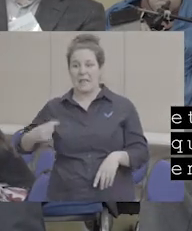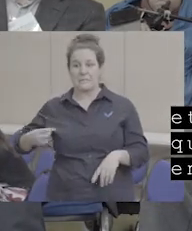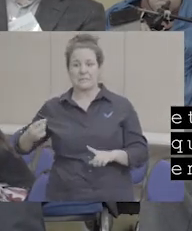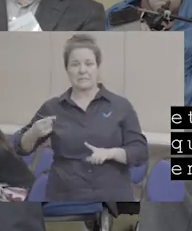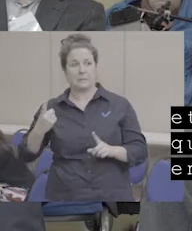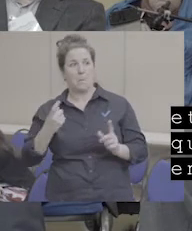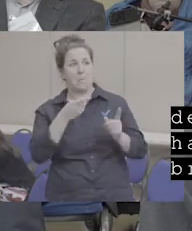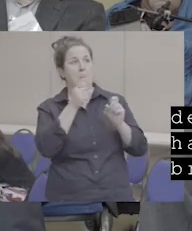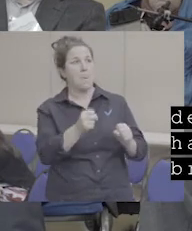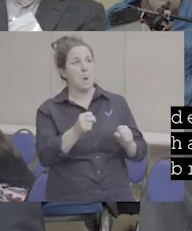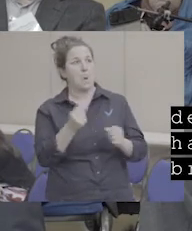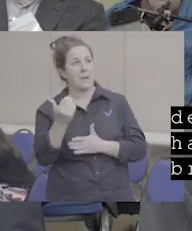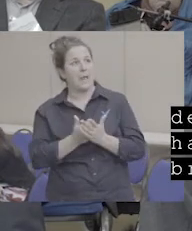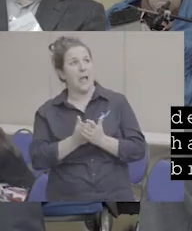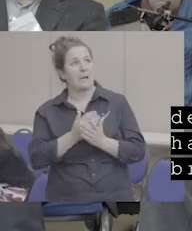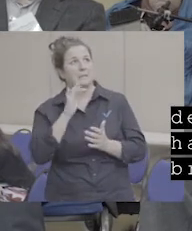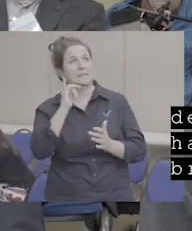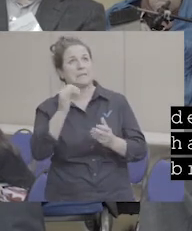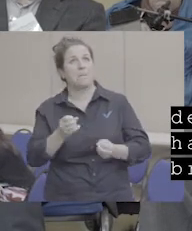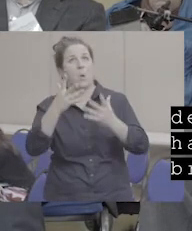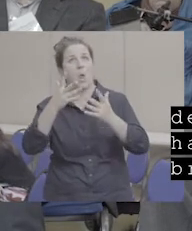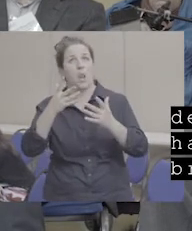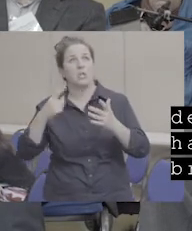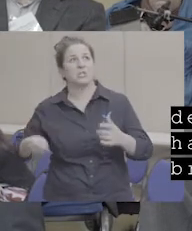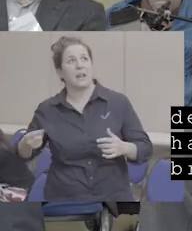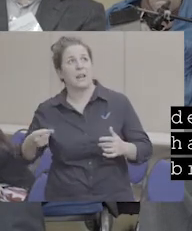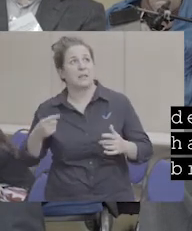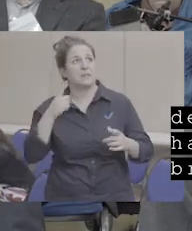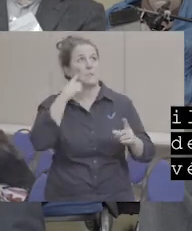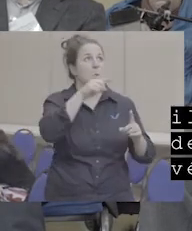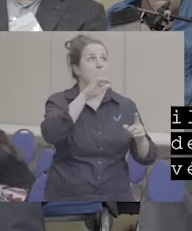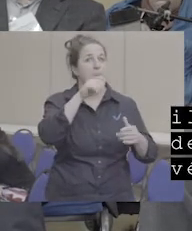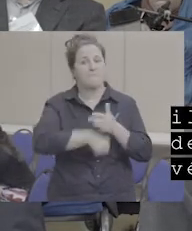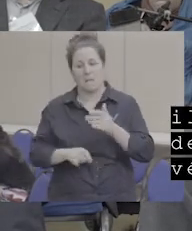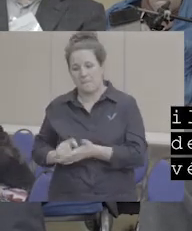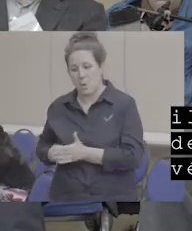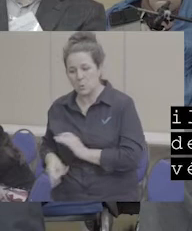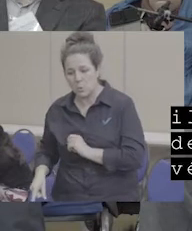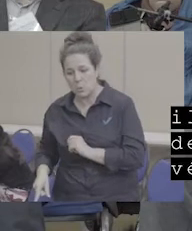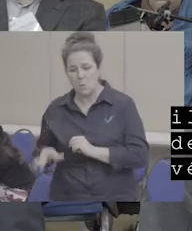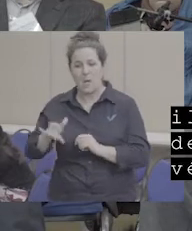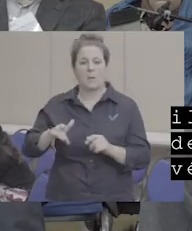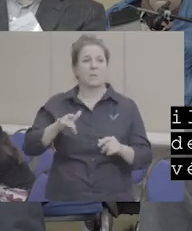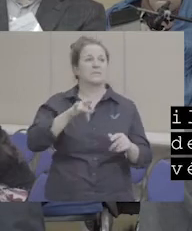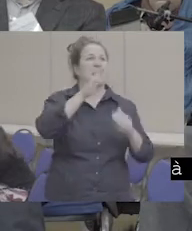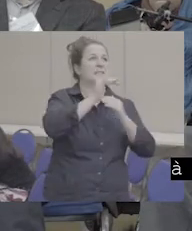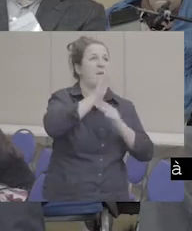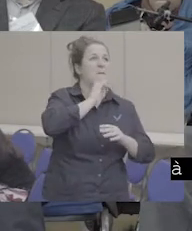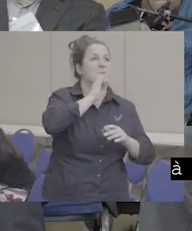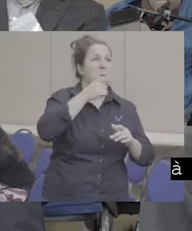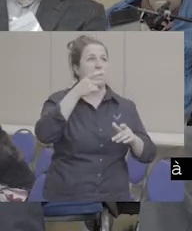marche pour sortir des personnes en situation d'handicap du logement si ça brûle, il nous manque des pièces dessus, c'est un ascenseur vétus, on n'a pas